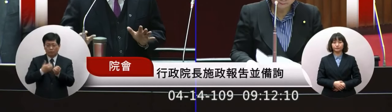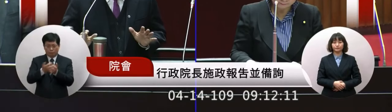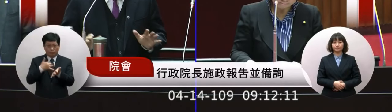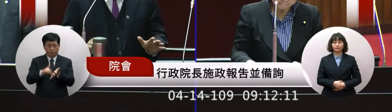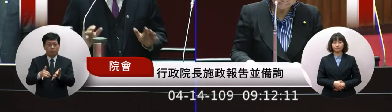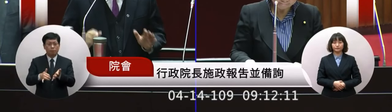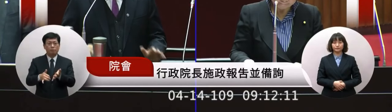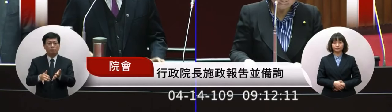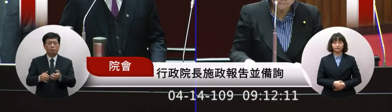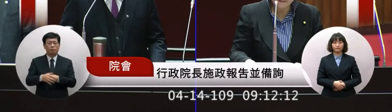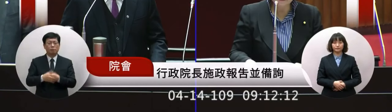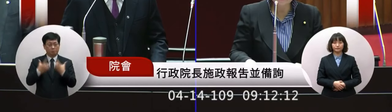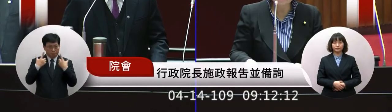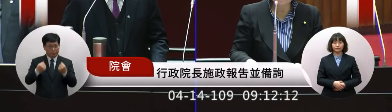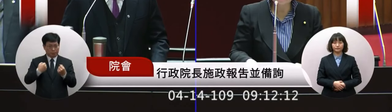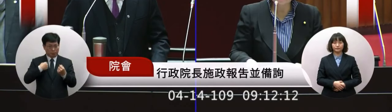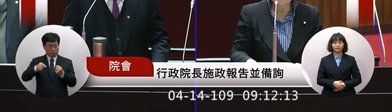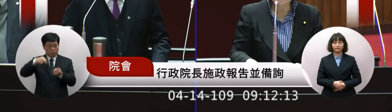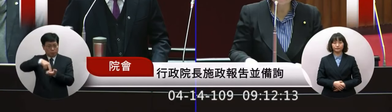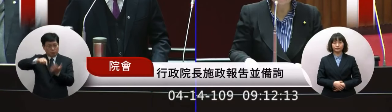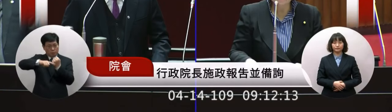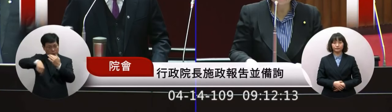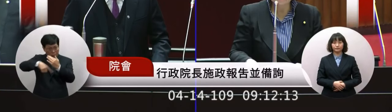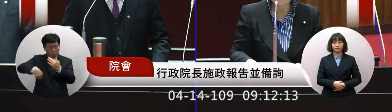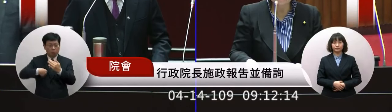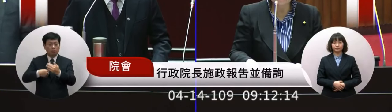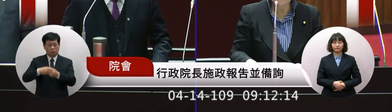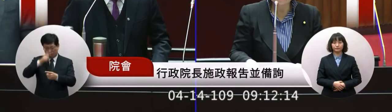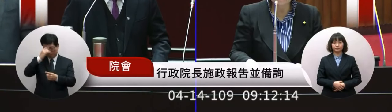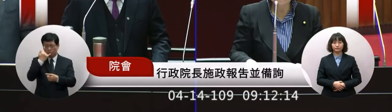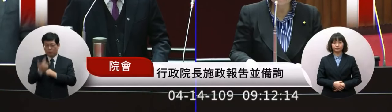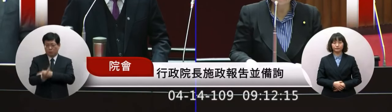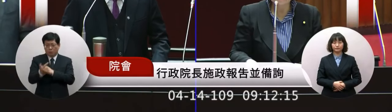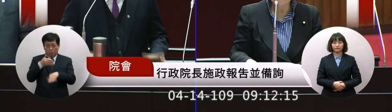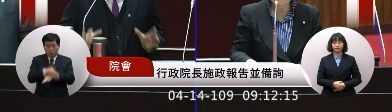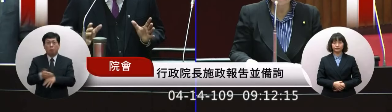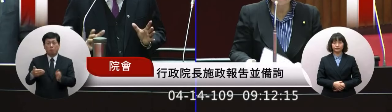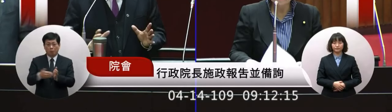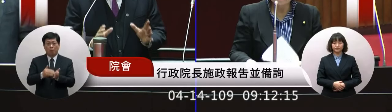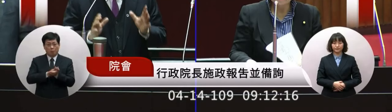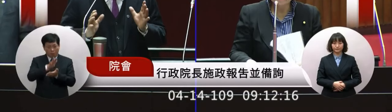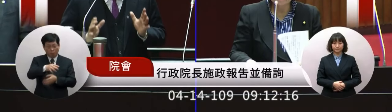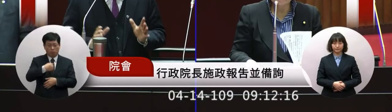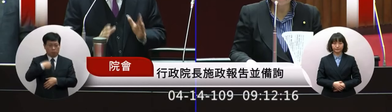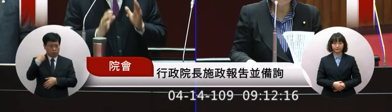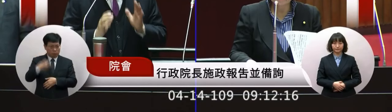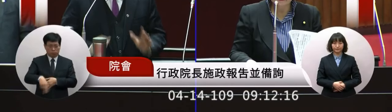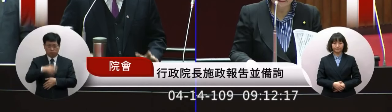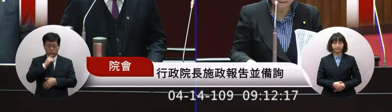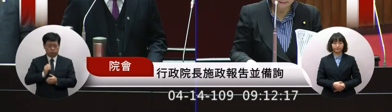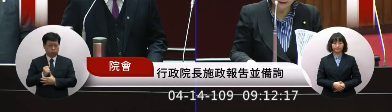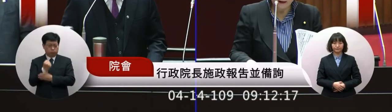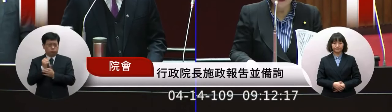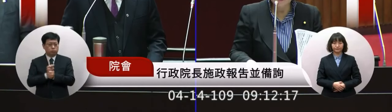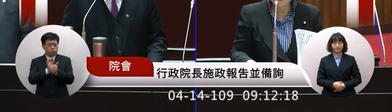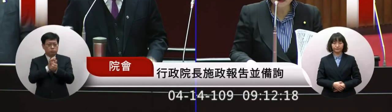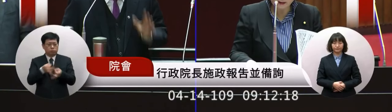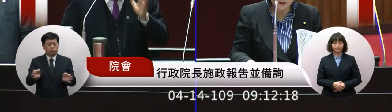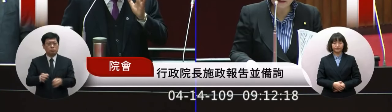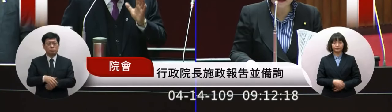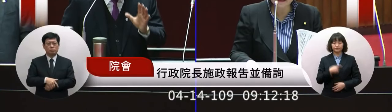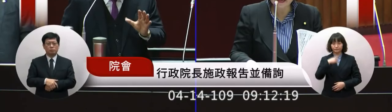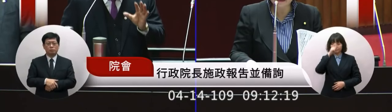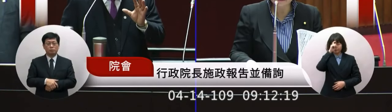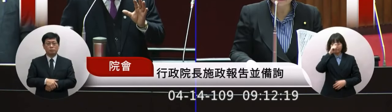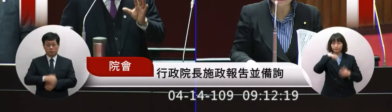算也在贵院，希望能够早日通过后，我们也会大力的来支持。 我